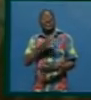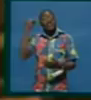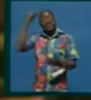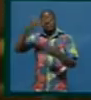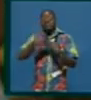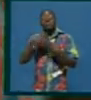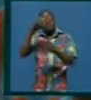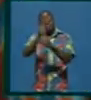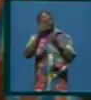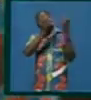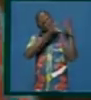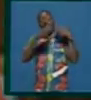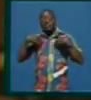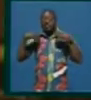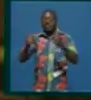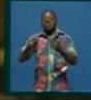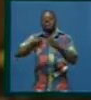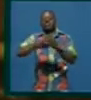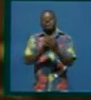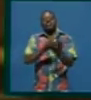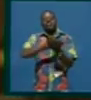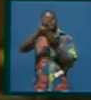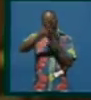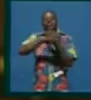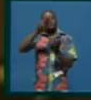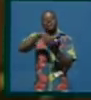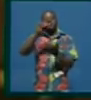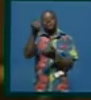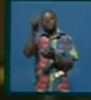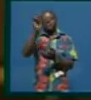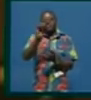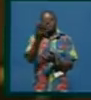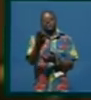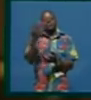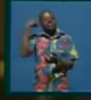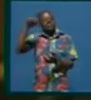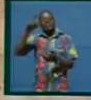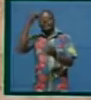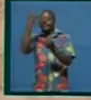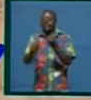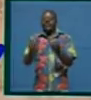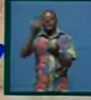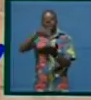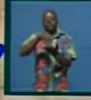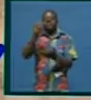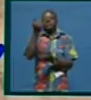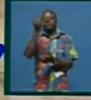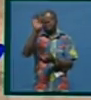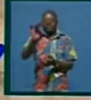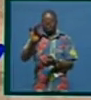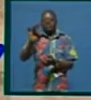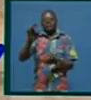santé. Débuté en septembre 2014, le projet Soulissane prend fin en février 2018. Les autorités sanitaires de la région du